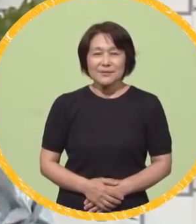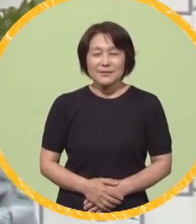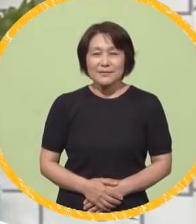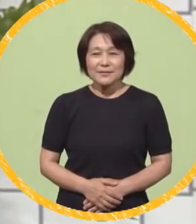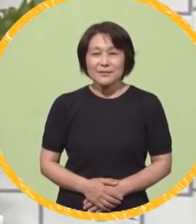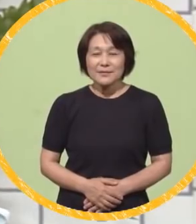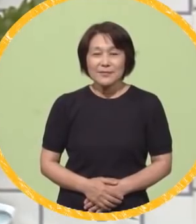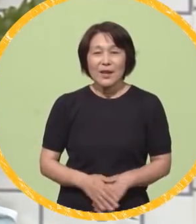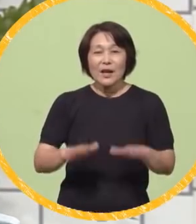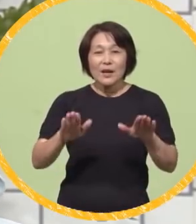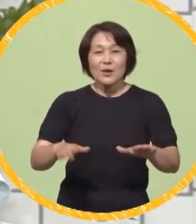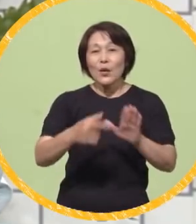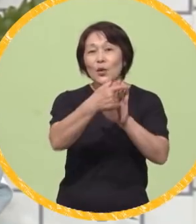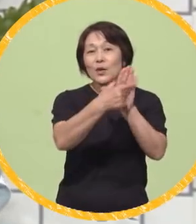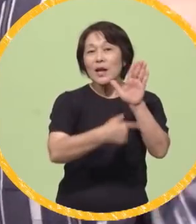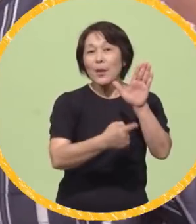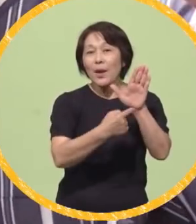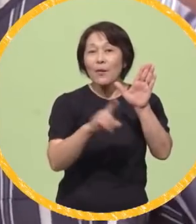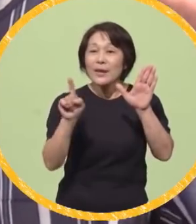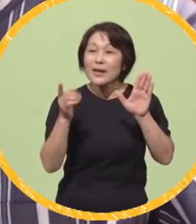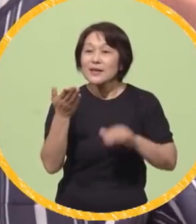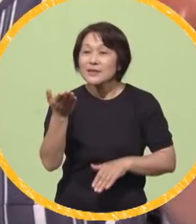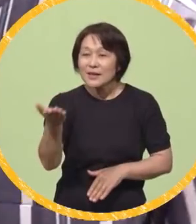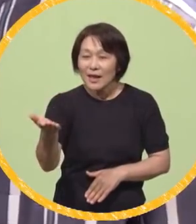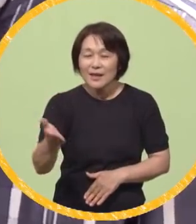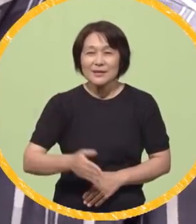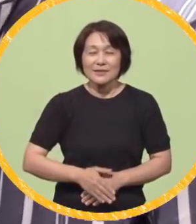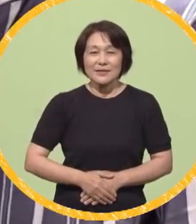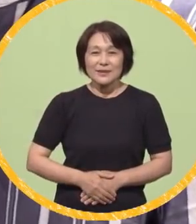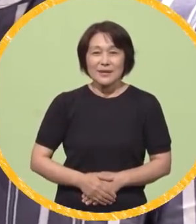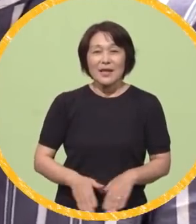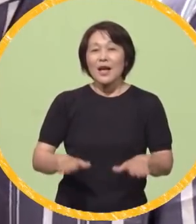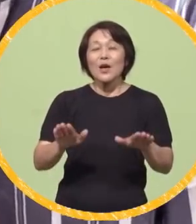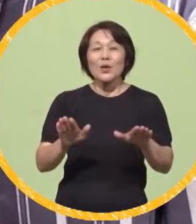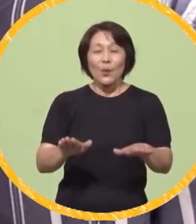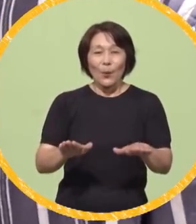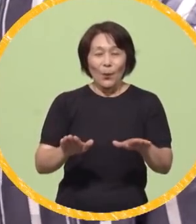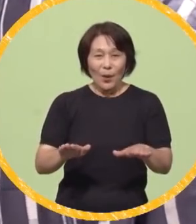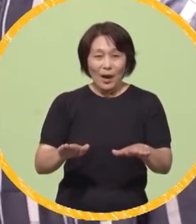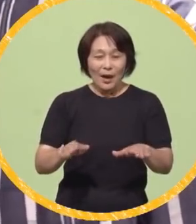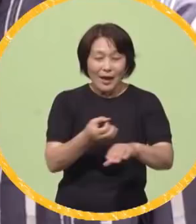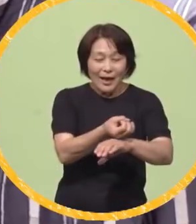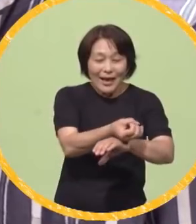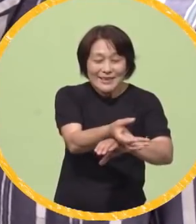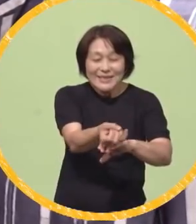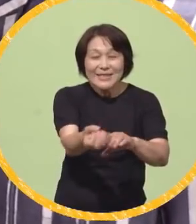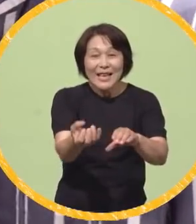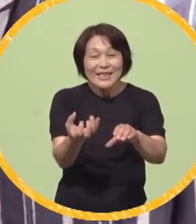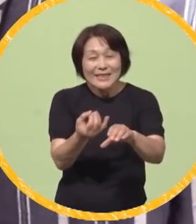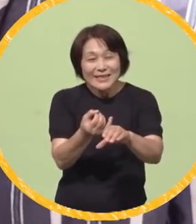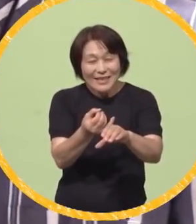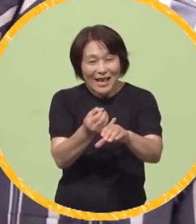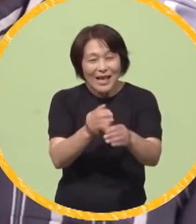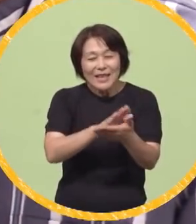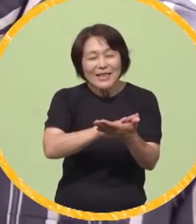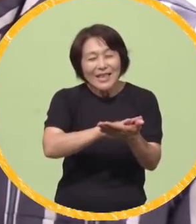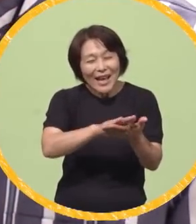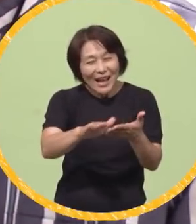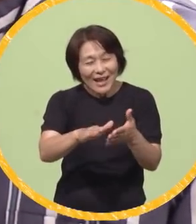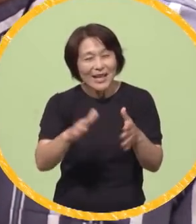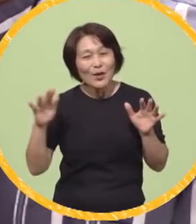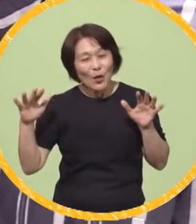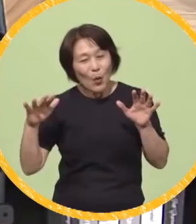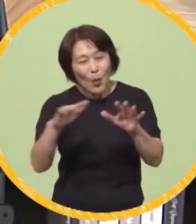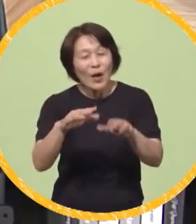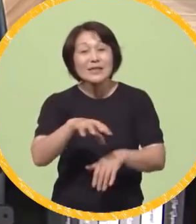さあルイルイ、今週の特集は何ですか？ はいはい、さあ今週はですね、アジサイが見頃を迎えた箱根にフォーカスします